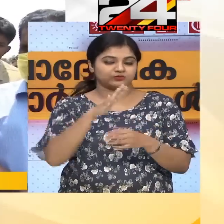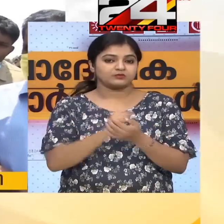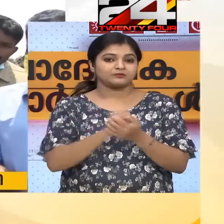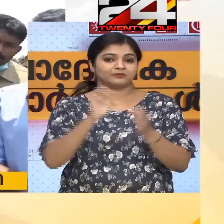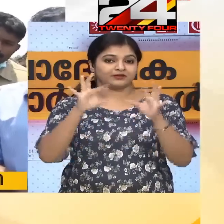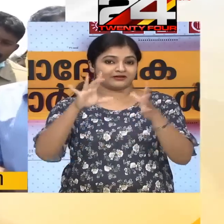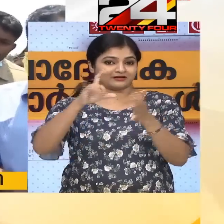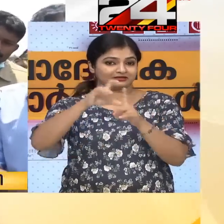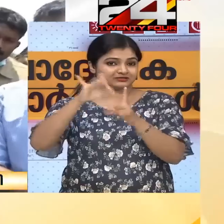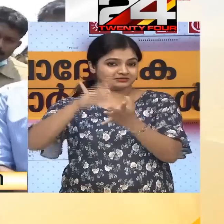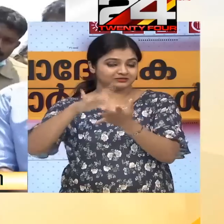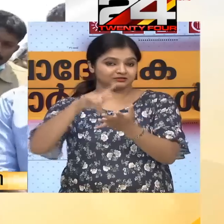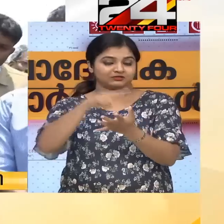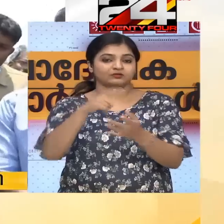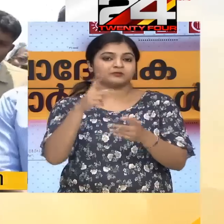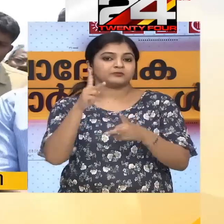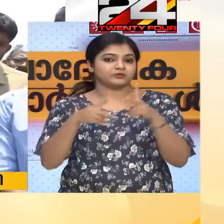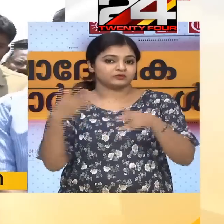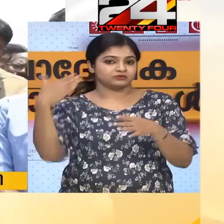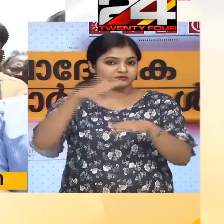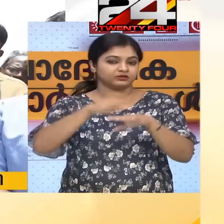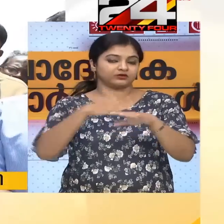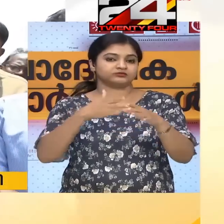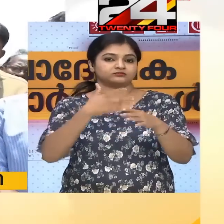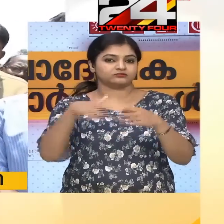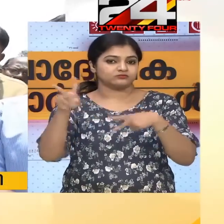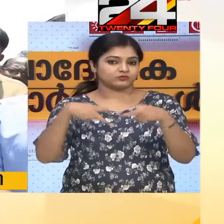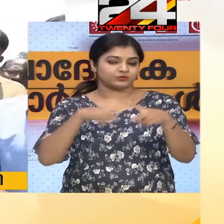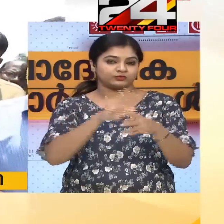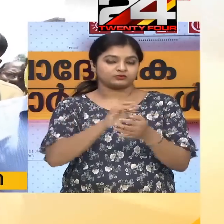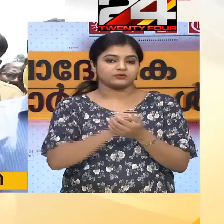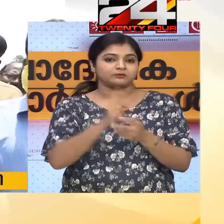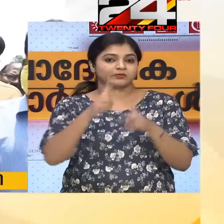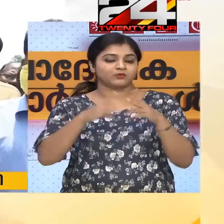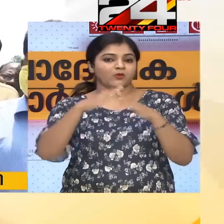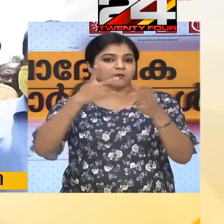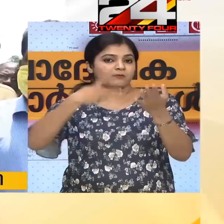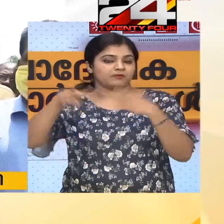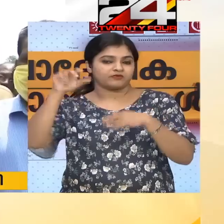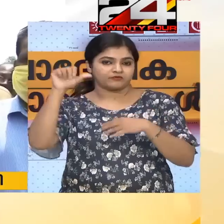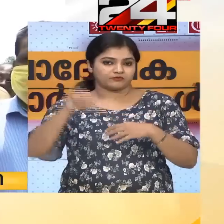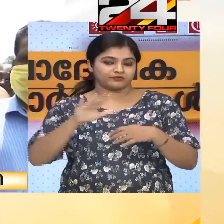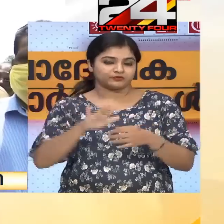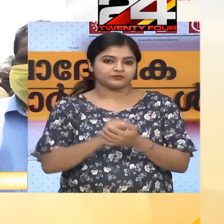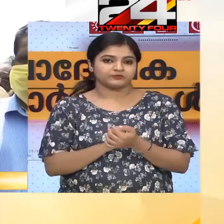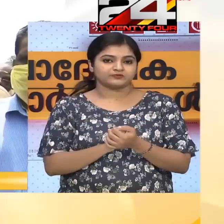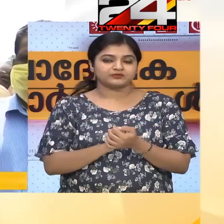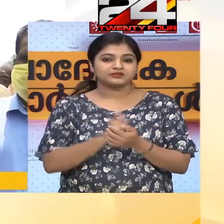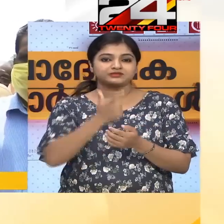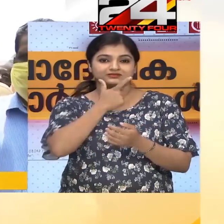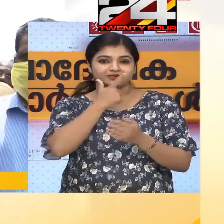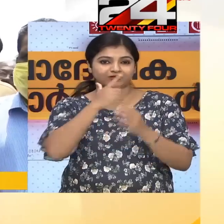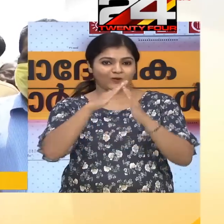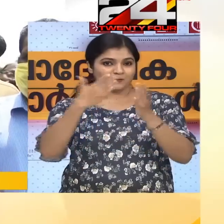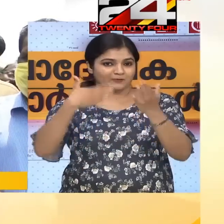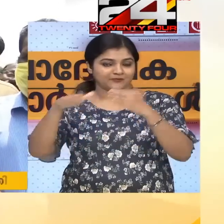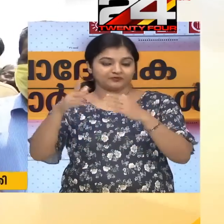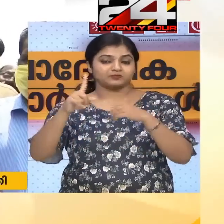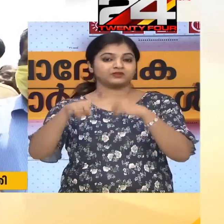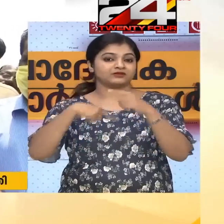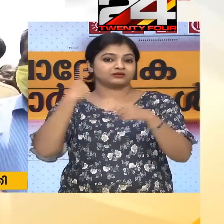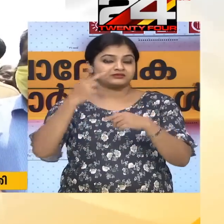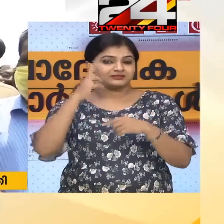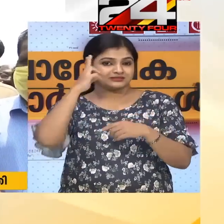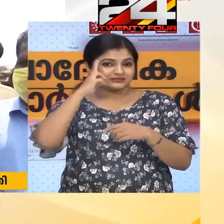ഇവിടെ ദിനംപ്രതി വന്നു പോകുന്നത്. ഇത് എല്ലാവർക്കും അന്നന്ന് വീട്ടിൽ പോകാൻ സാധിക്കുന്നില്ല. കാരണം ഞായറാഴ്ച വീട്ടിൽ വരുന്ന തൊഴിലാളികൾ പിറ്റേ